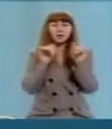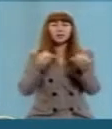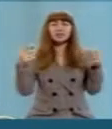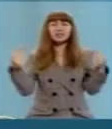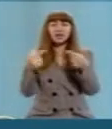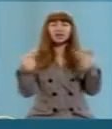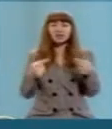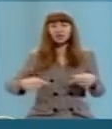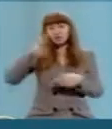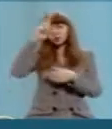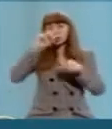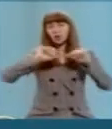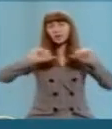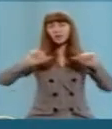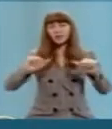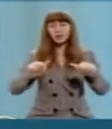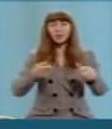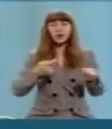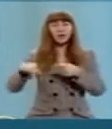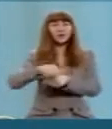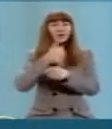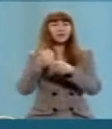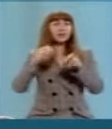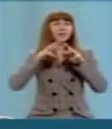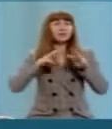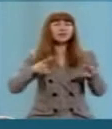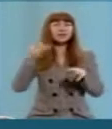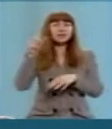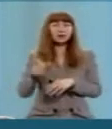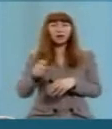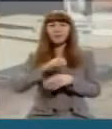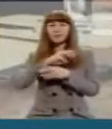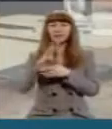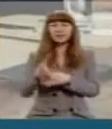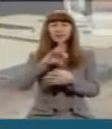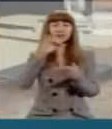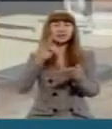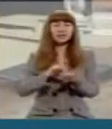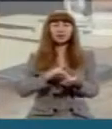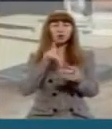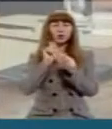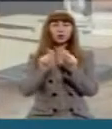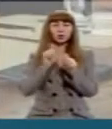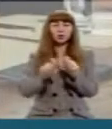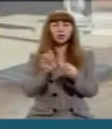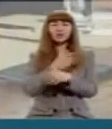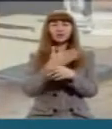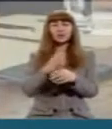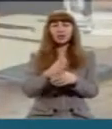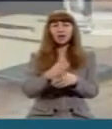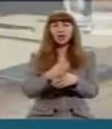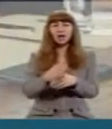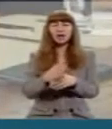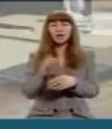орталықтан бақылауды қамтамасыз ету керек. Сондай-ақ эпидемиологиялық ахуалды тұрақтандыруға байланысты шұғыл шешім қабылдау үшін